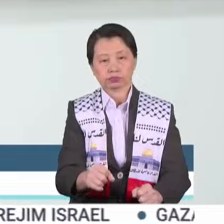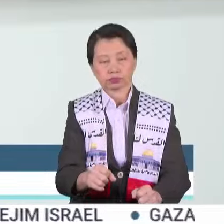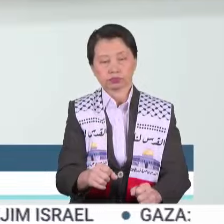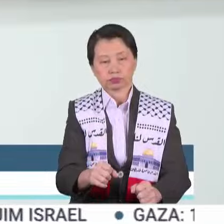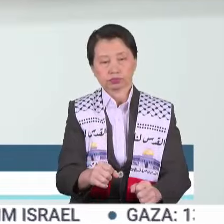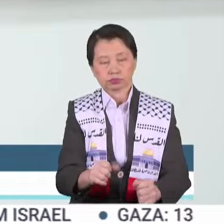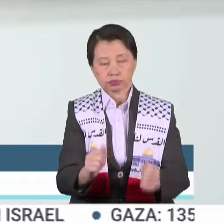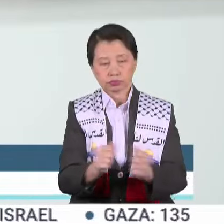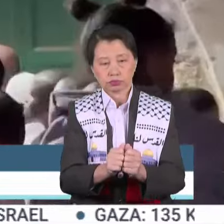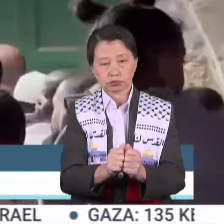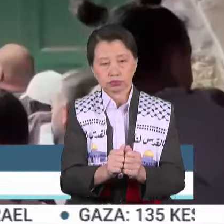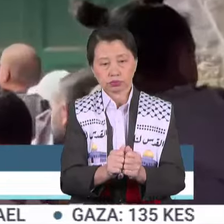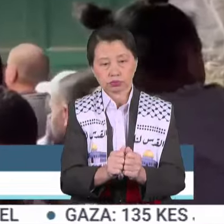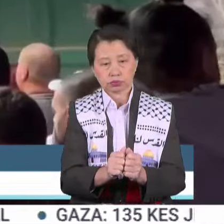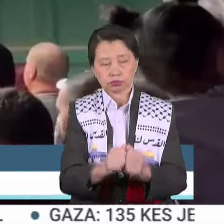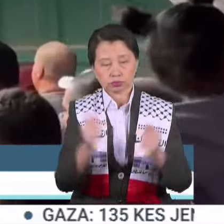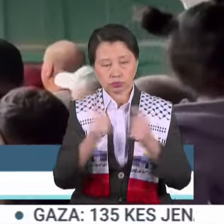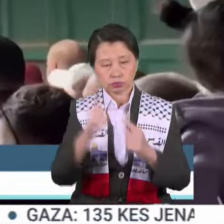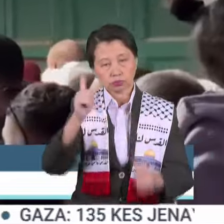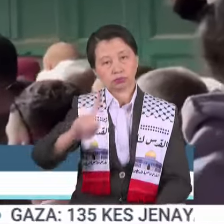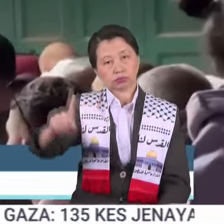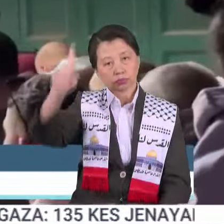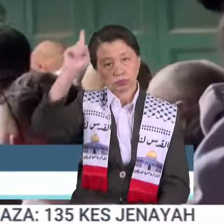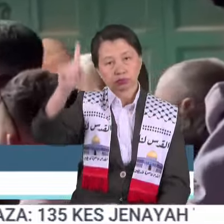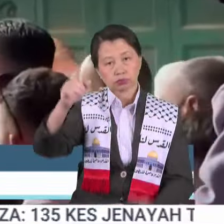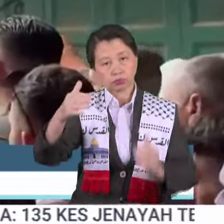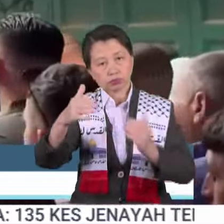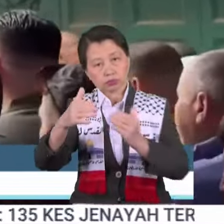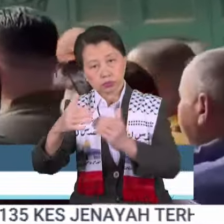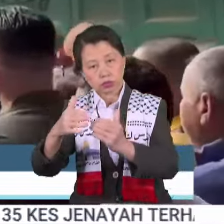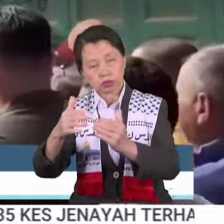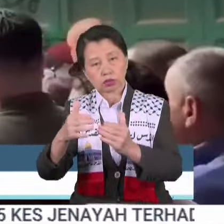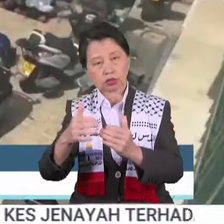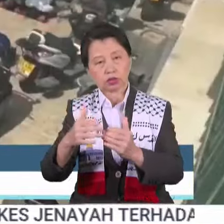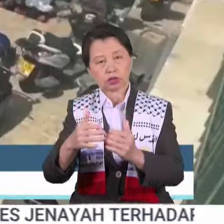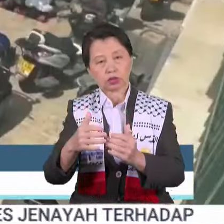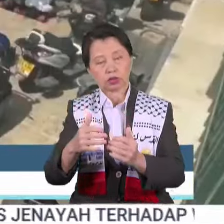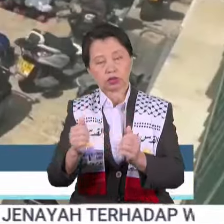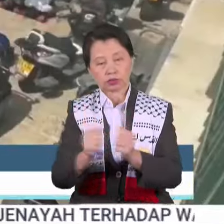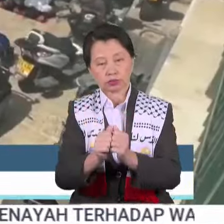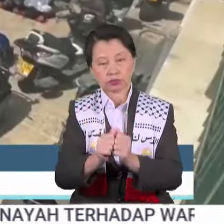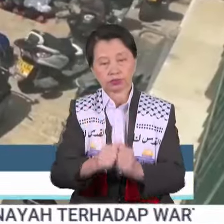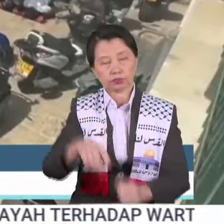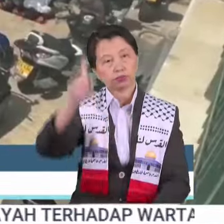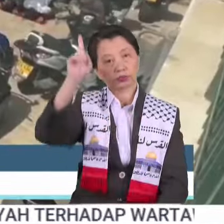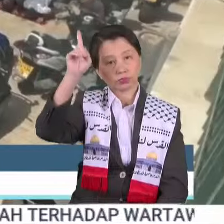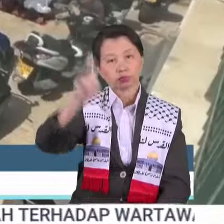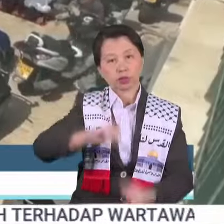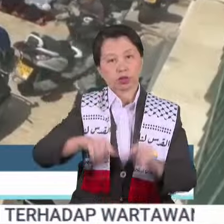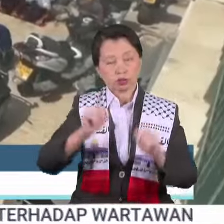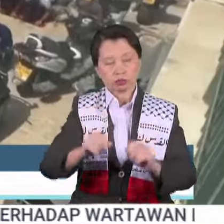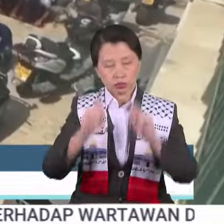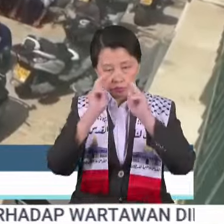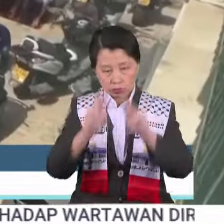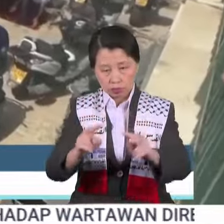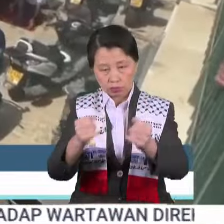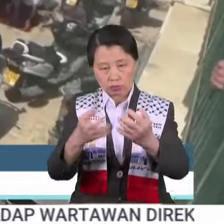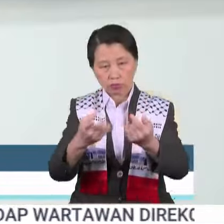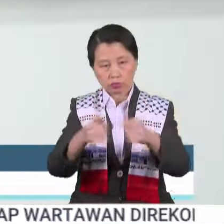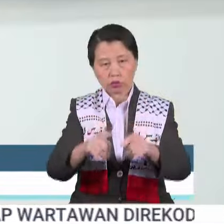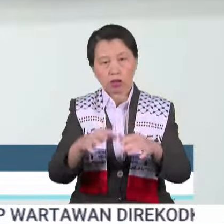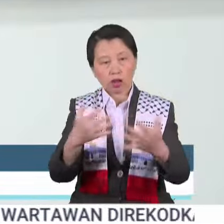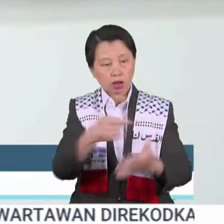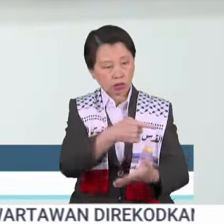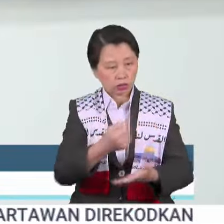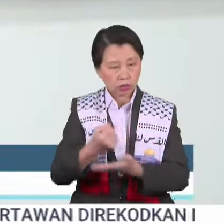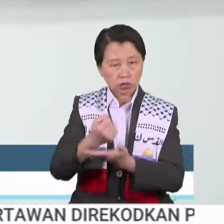diterapkan dengan takarub mereka kepada Allah, dengan dekatnya diri mereka kepada Allah, tetapi juga kita melihat dalam banyak peristiwa bagaimana mereka